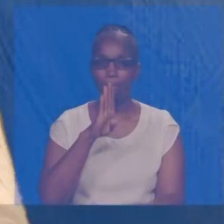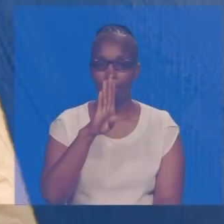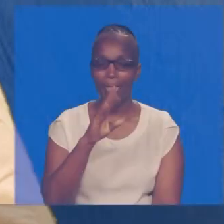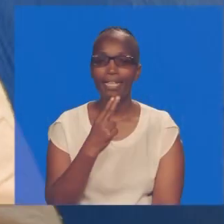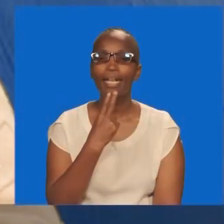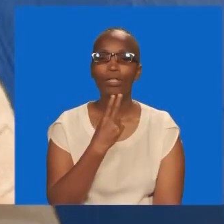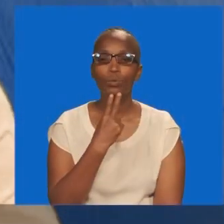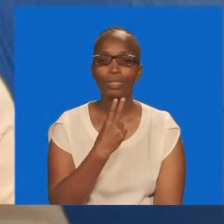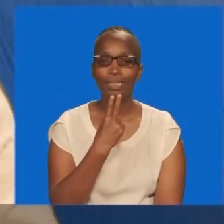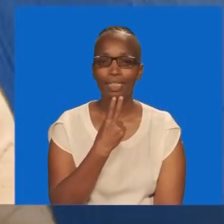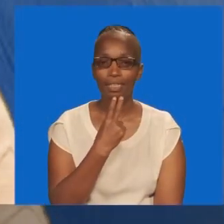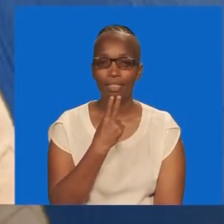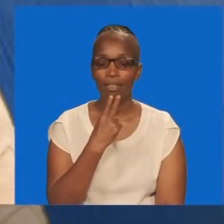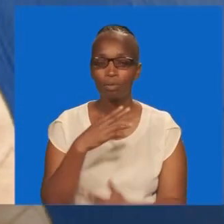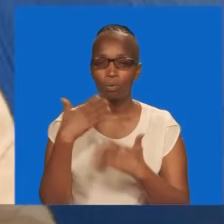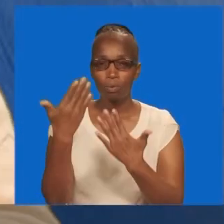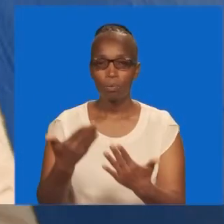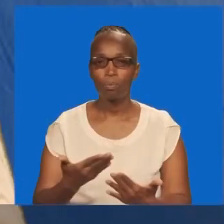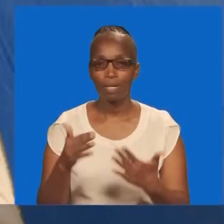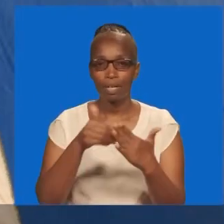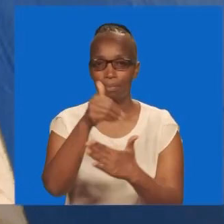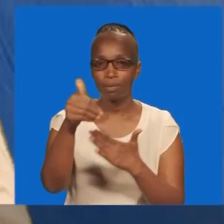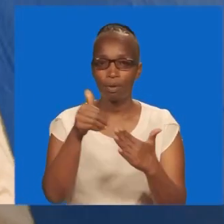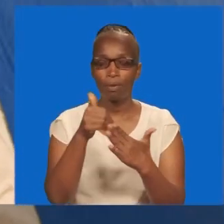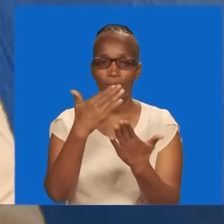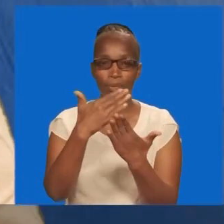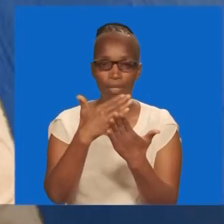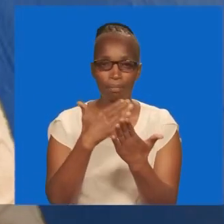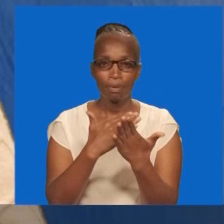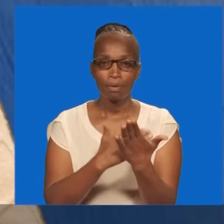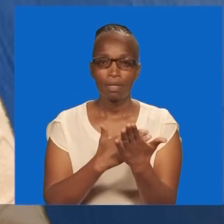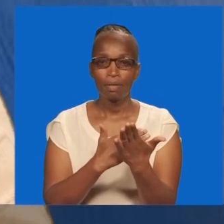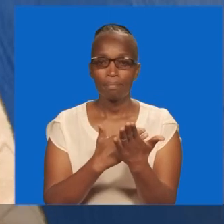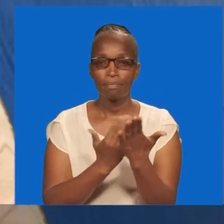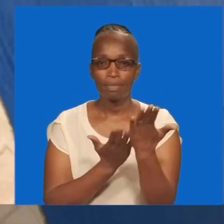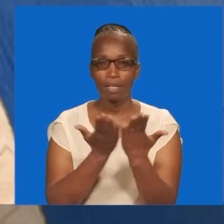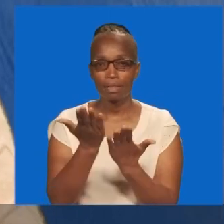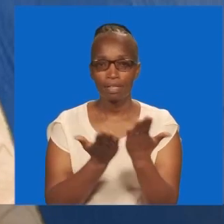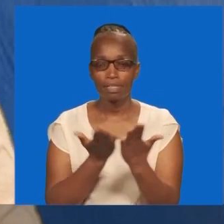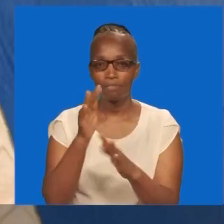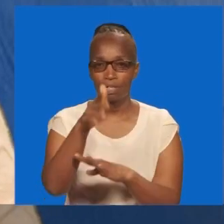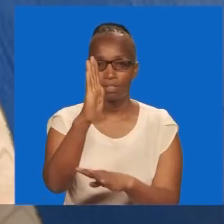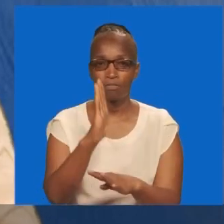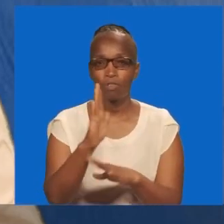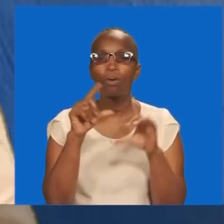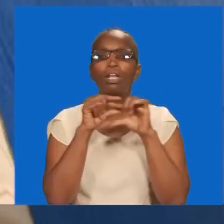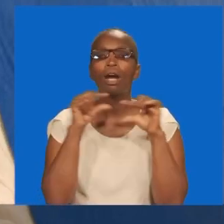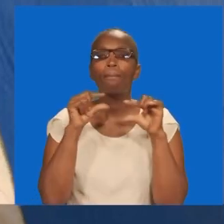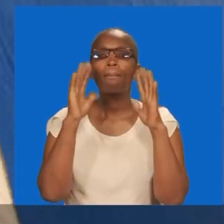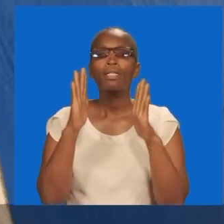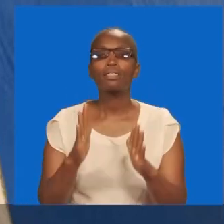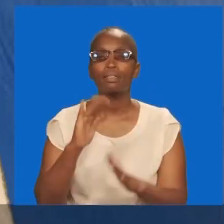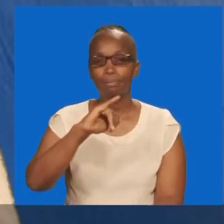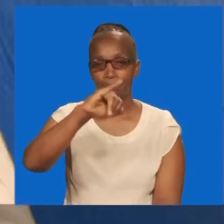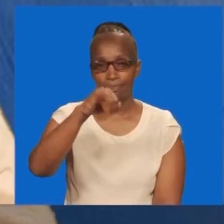Siku ya Jumanne ambapo asubuhi ya leo mpenzi mtazamaji ninakukaribisha katika kipindi cha Manyunyu ya Baraka ili